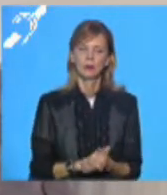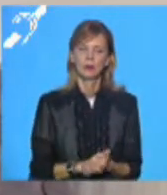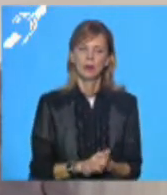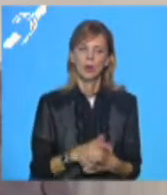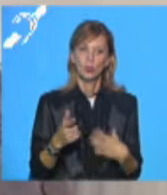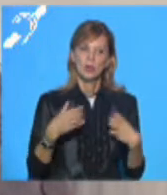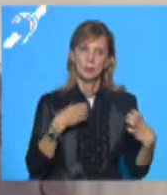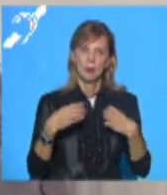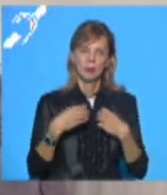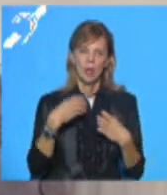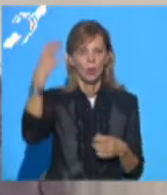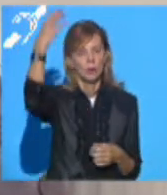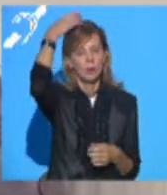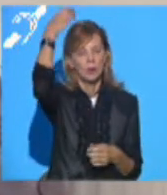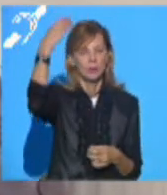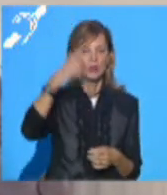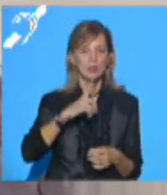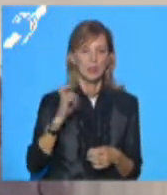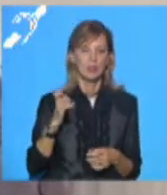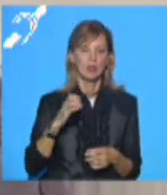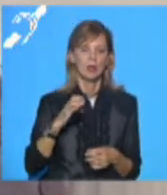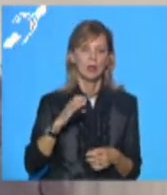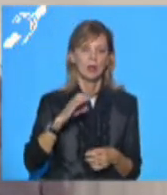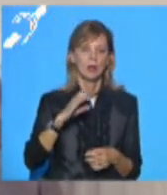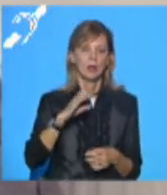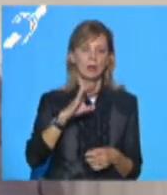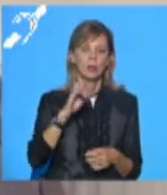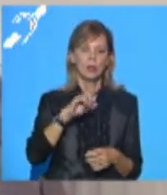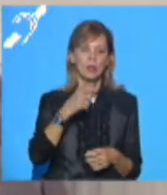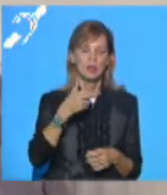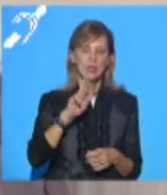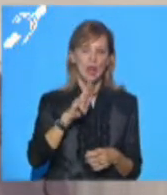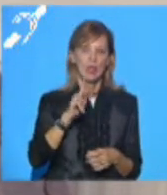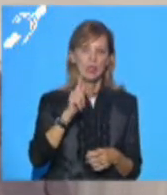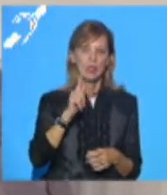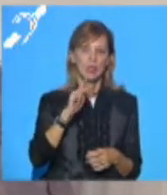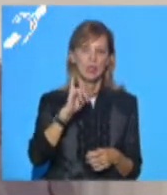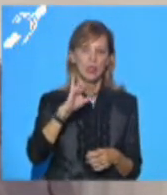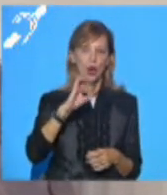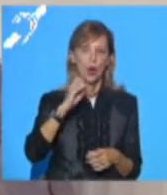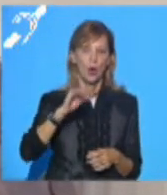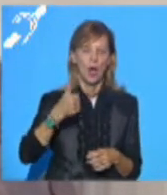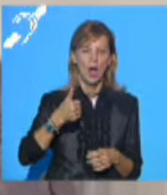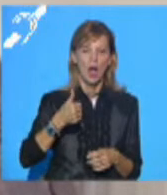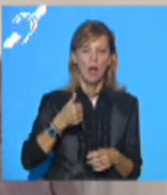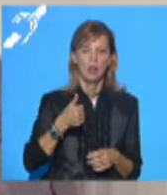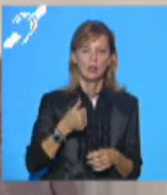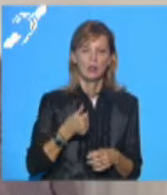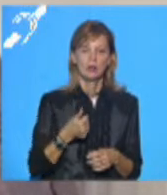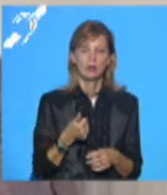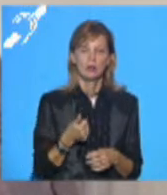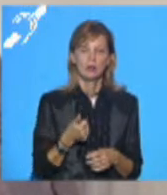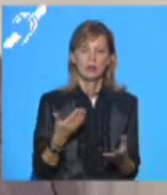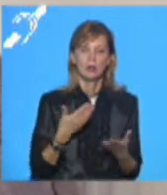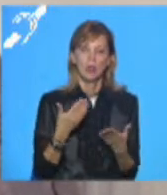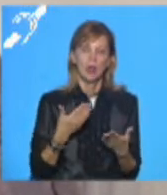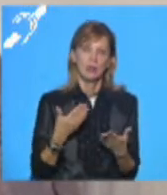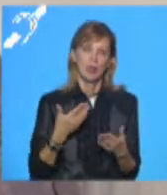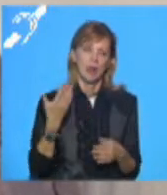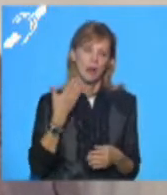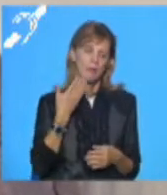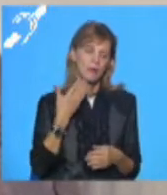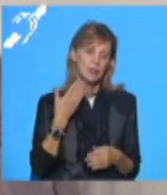Un spectacol regizat de Cezar Ghioca, spune unicul regizor care a moștenit